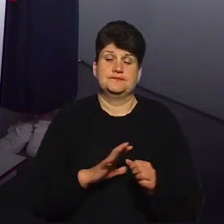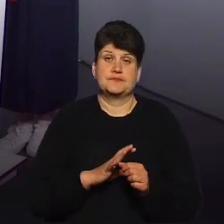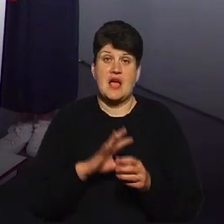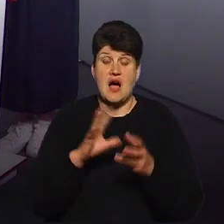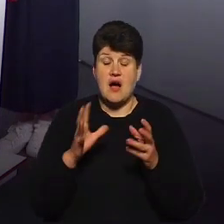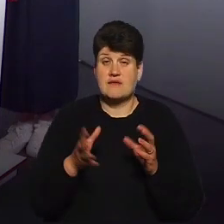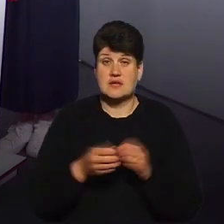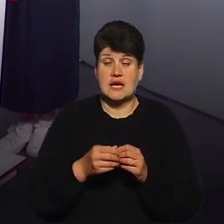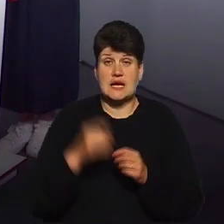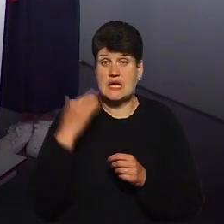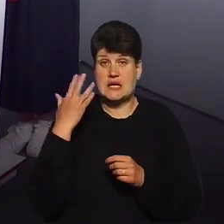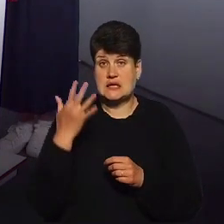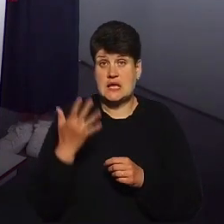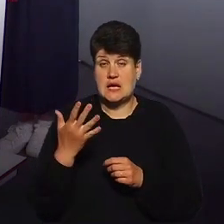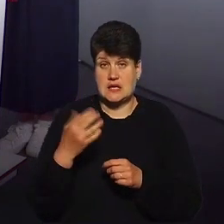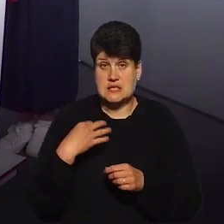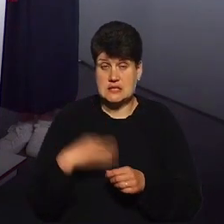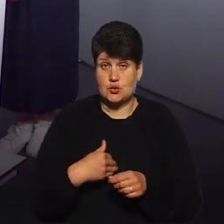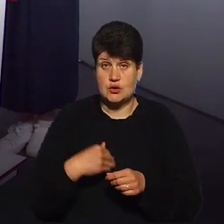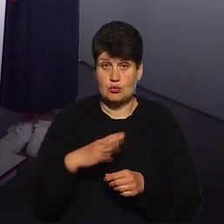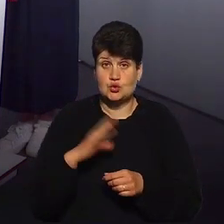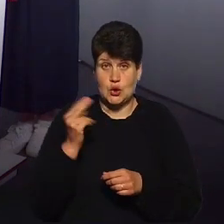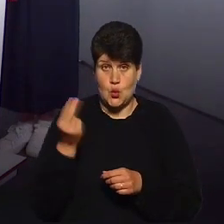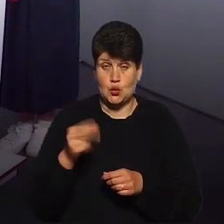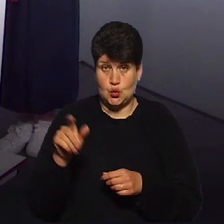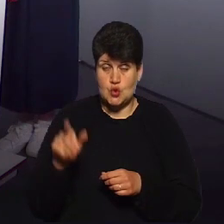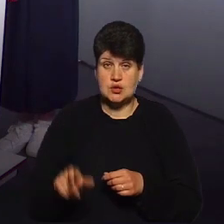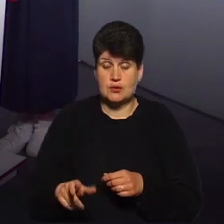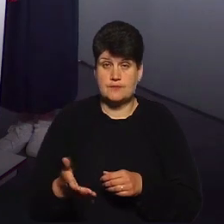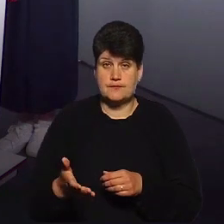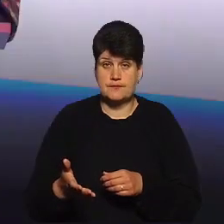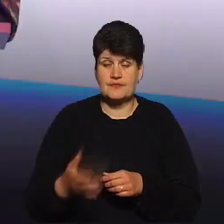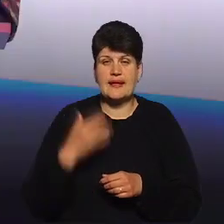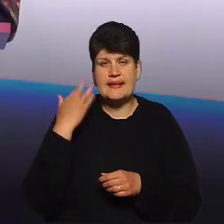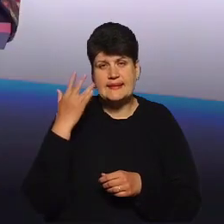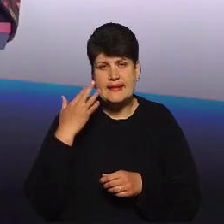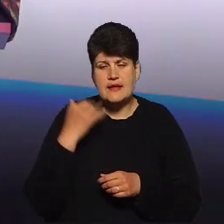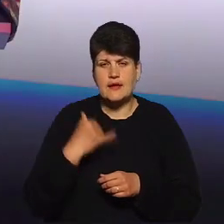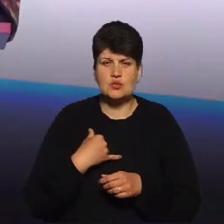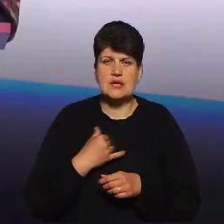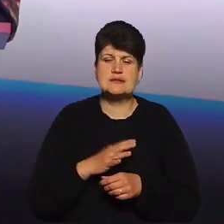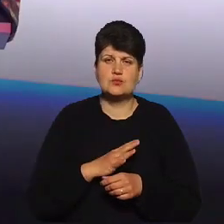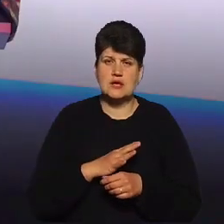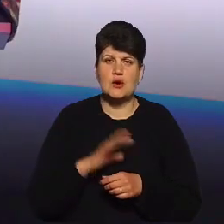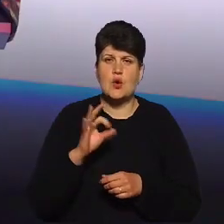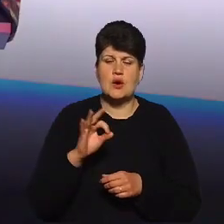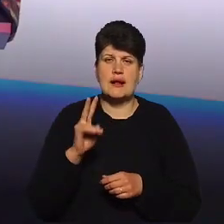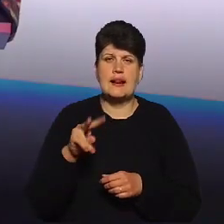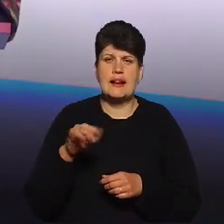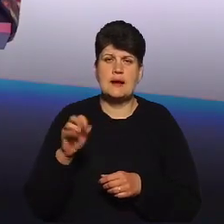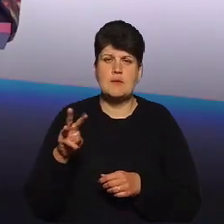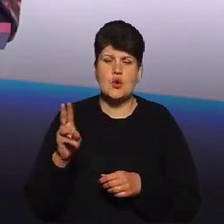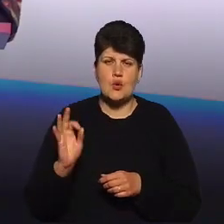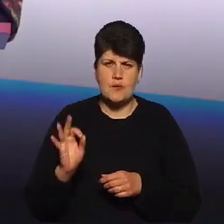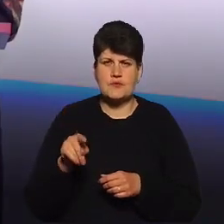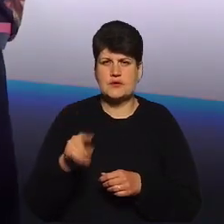просто стати художником, так? Так, ідея просто в нас була Ольга Климко, вона таку задум таки приїжджала до